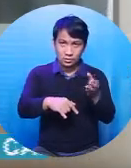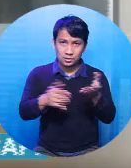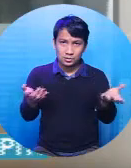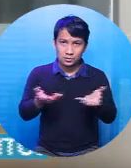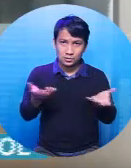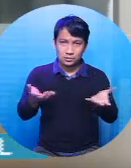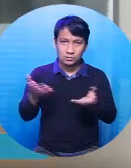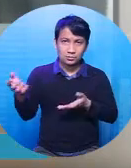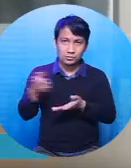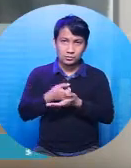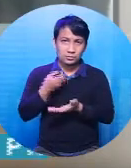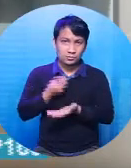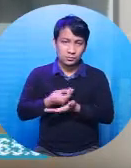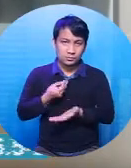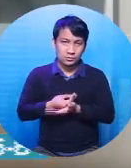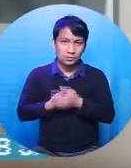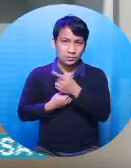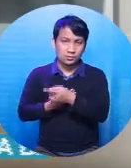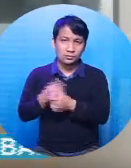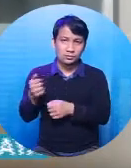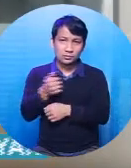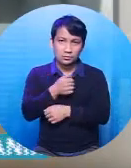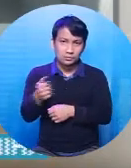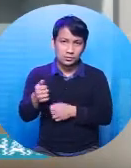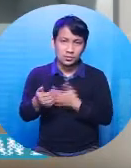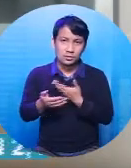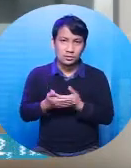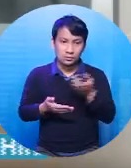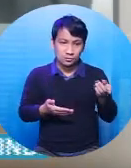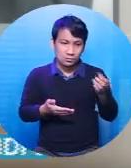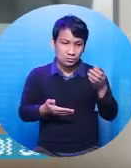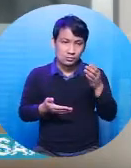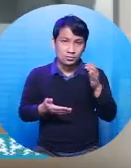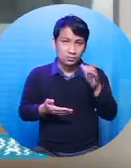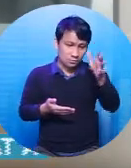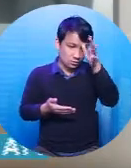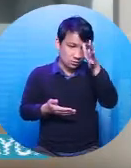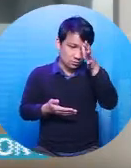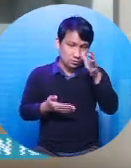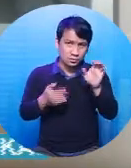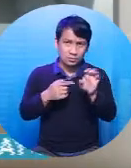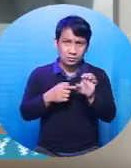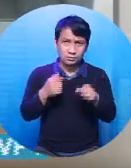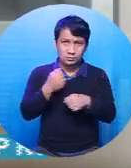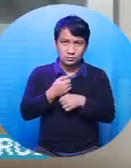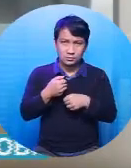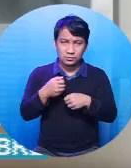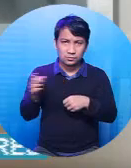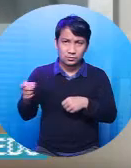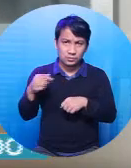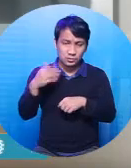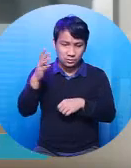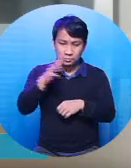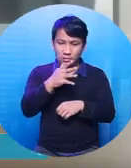naman kayo kukuha ng pera para pantustos pangailangan nyo? Gayon si Papa pala, extra-extra lamang. So si Mama ang bumubuhay sa